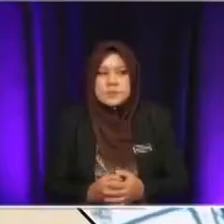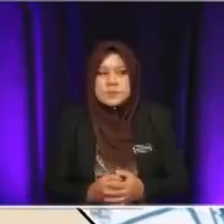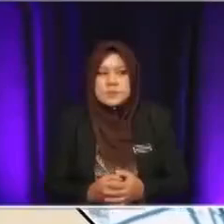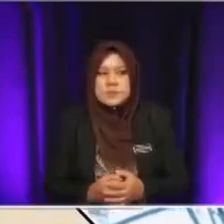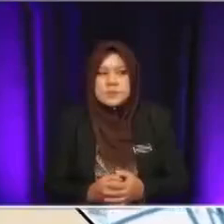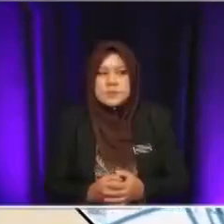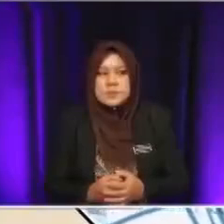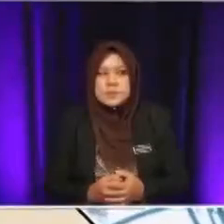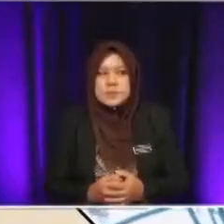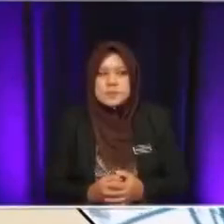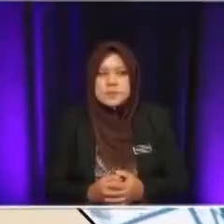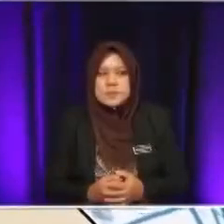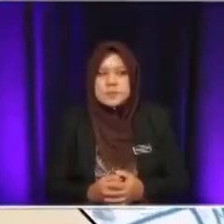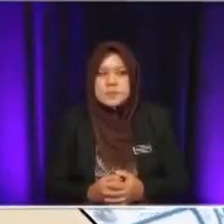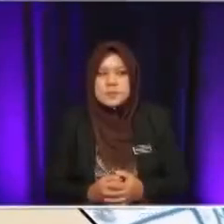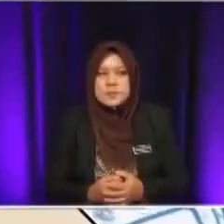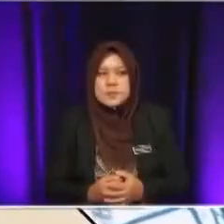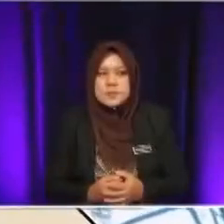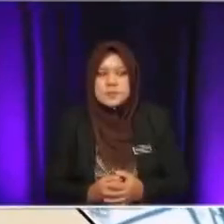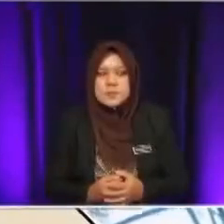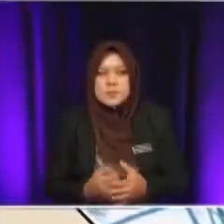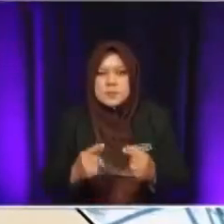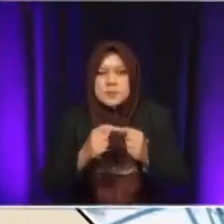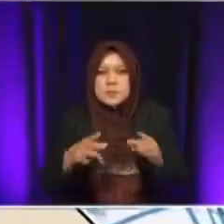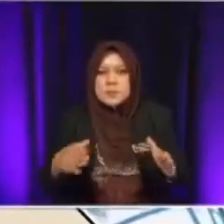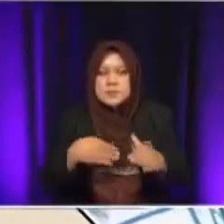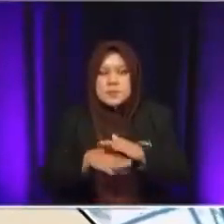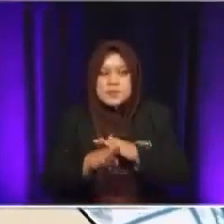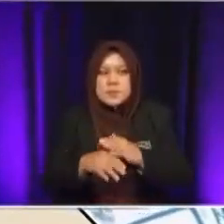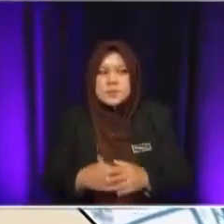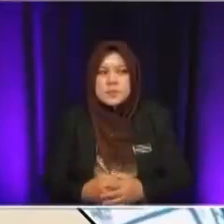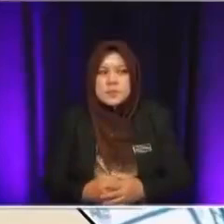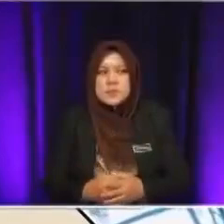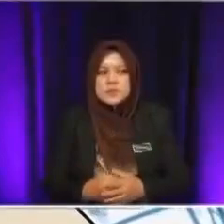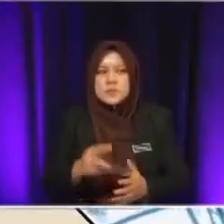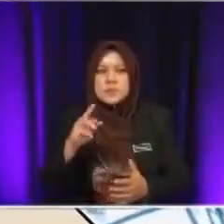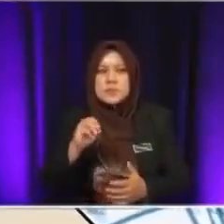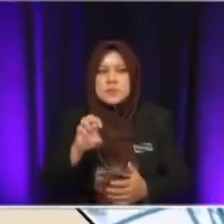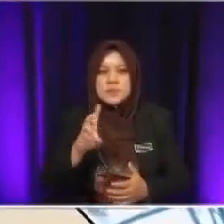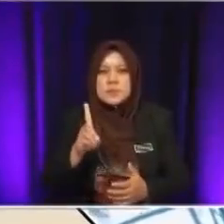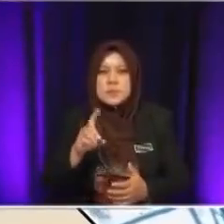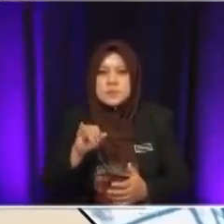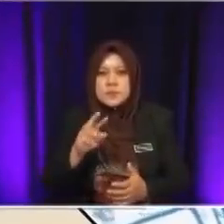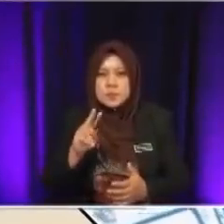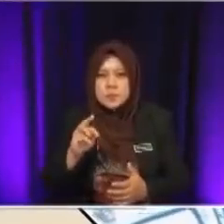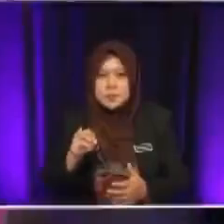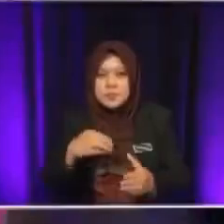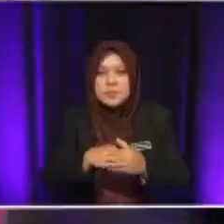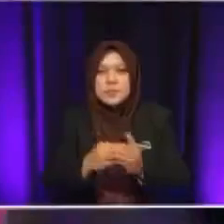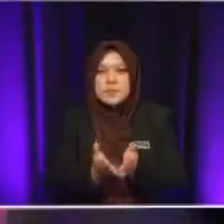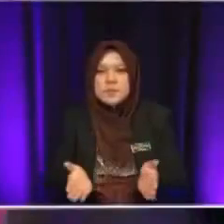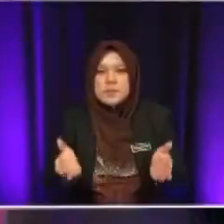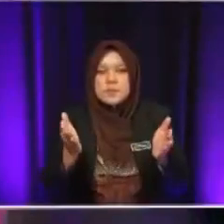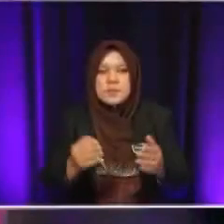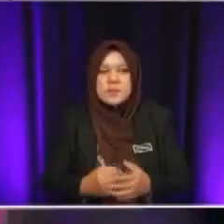masukkan. Okey, okay, setelah selesai. Okay, setelah dah masukkan tu, okey, Mira boleh masukkan medium pula. Okey, dalam bekas. Okay, saya akan